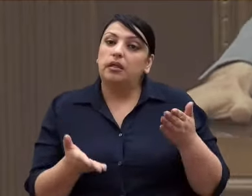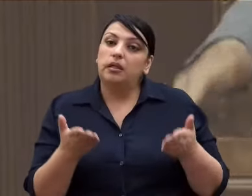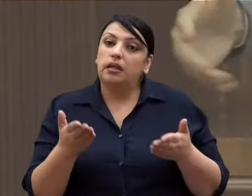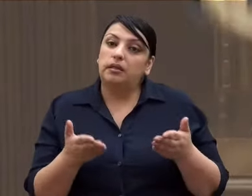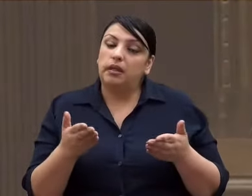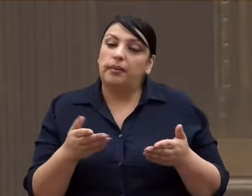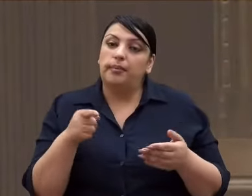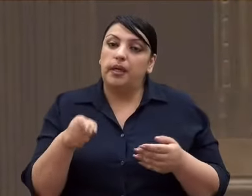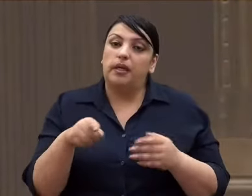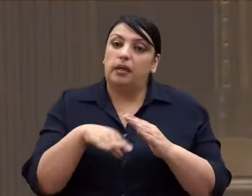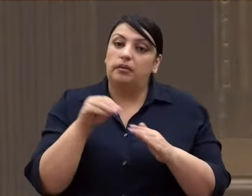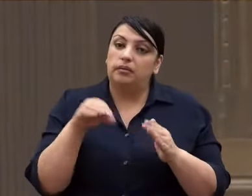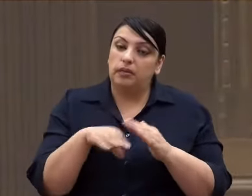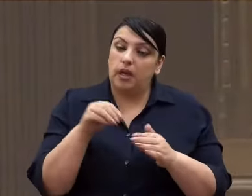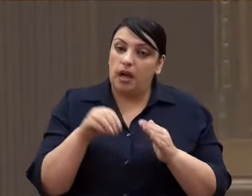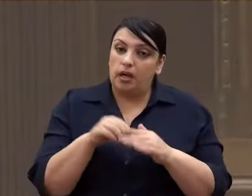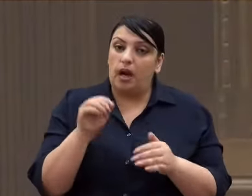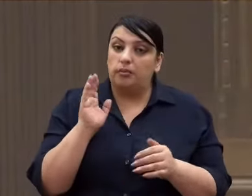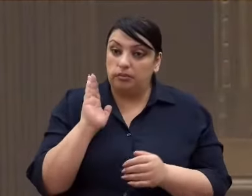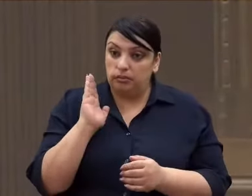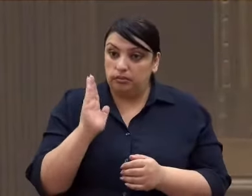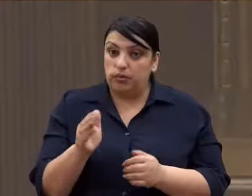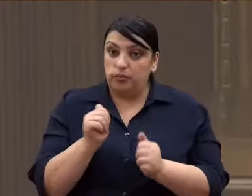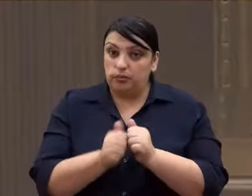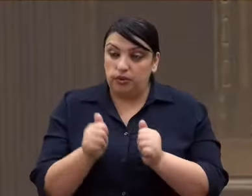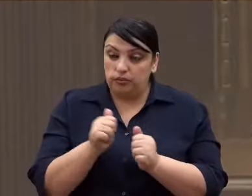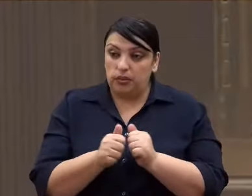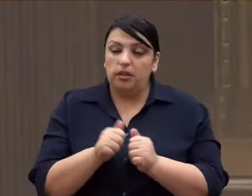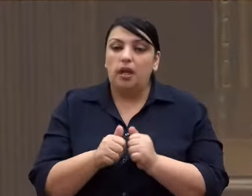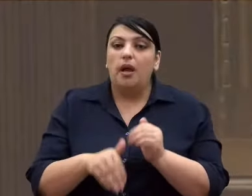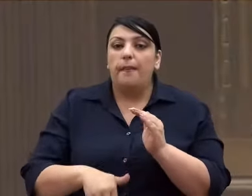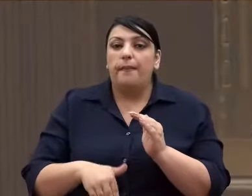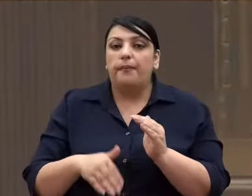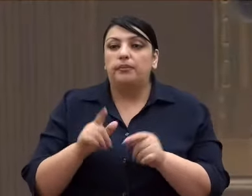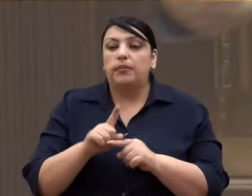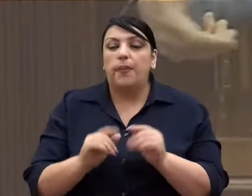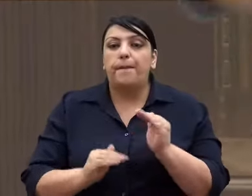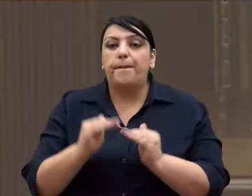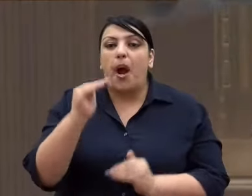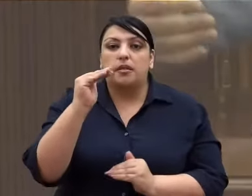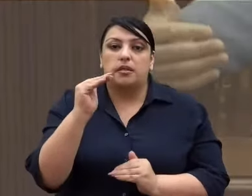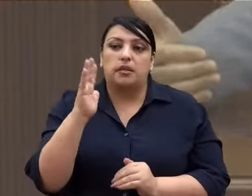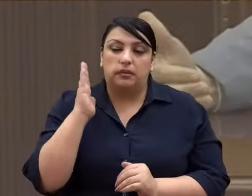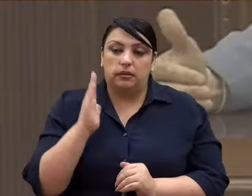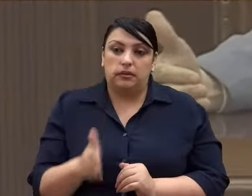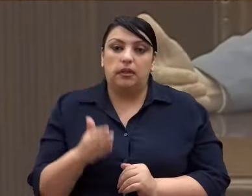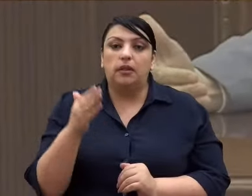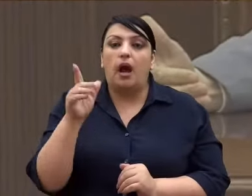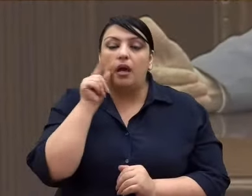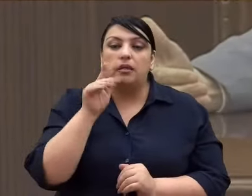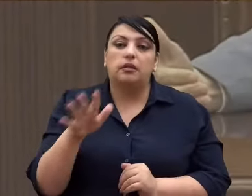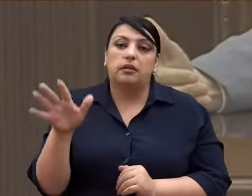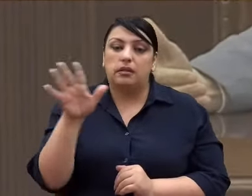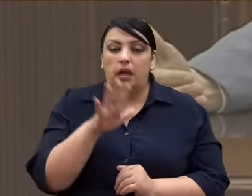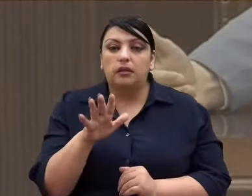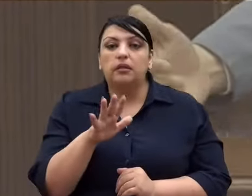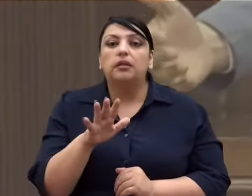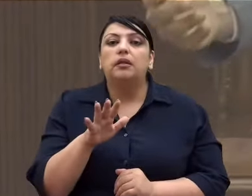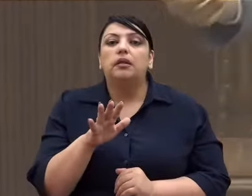անցկացնենք, էականորեն կբարձրացնի նրանց ունեցած գործիքները Հայաստանի շահը առաջ մղելիս։